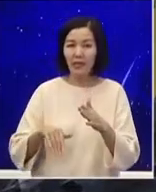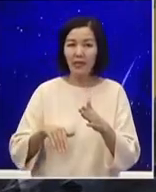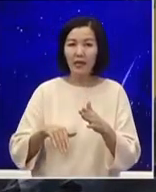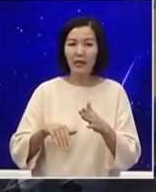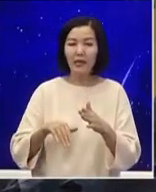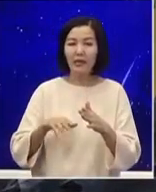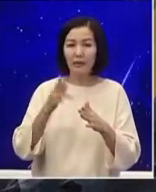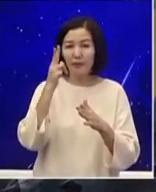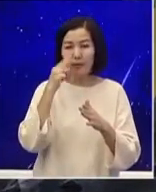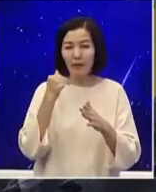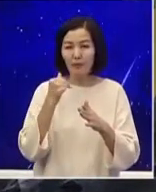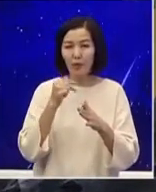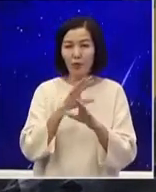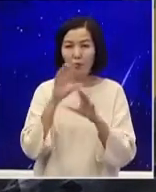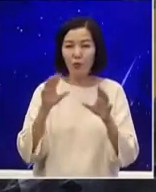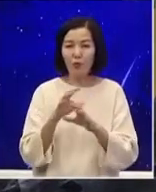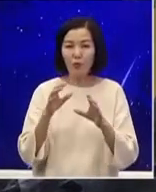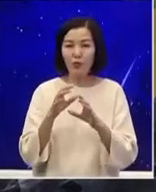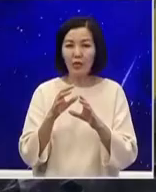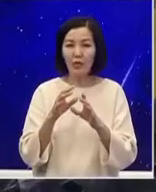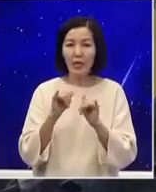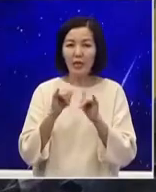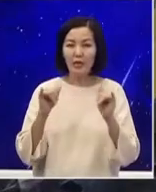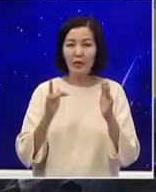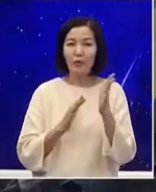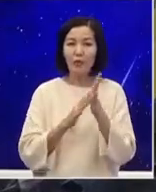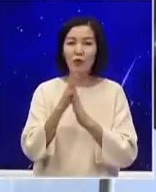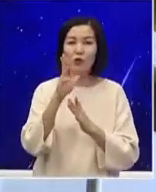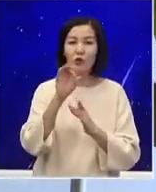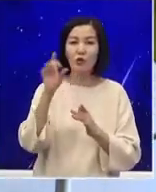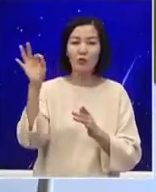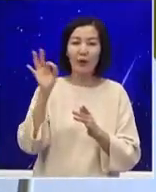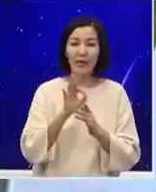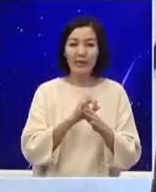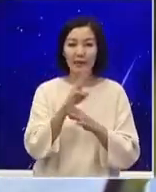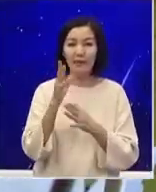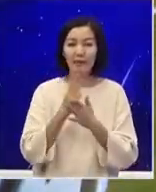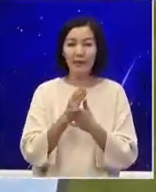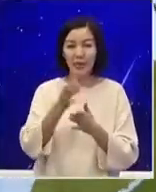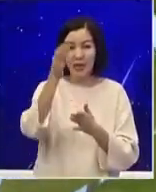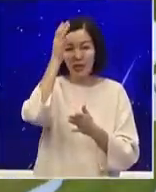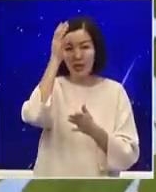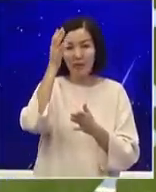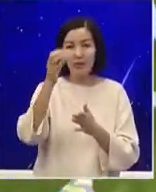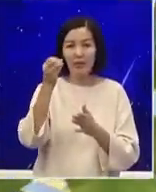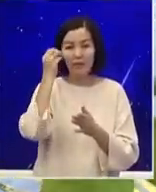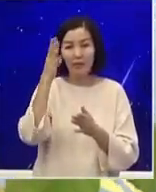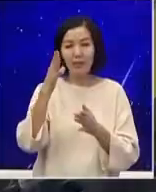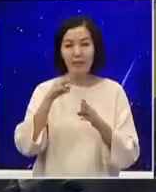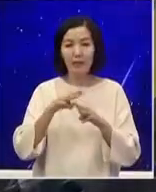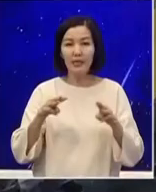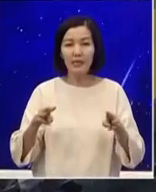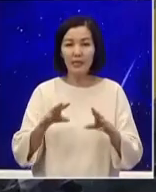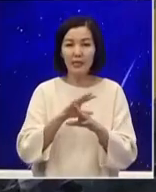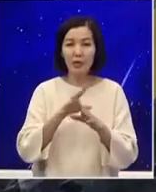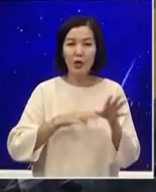сақтайды. Және ары қарай өмір сүруін 100% қамтамасыз етеді. Білім және ғылым министрлігінің қаржыландыруымен болған бұл жоба еліміз